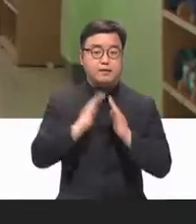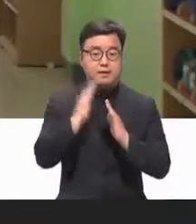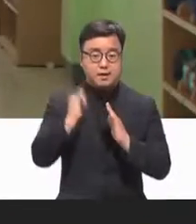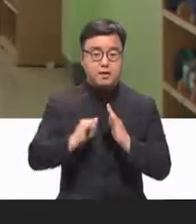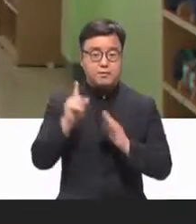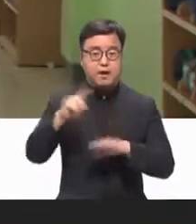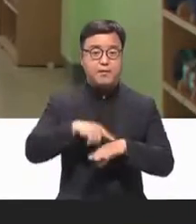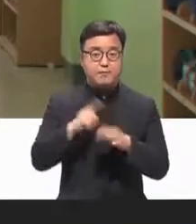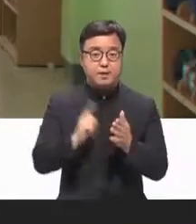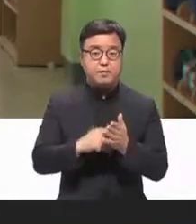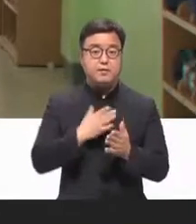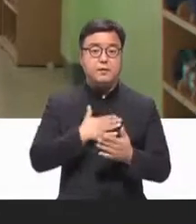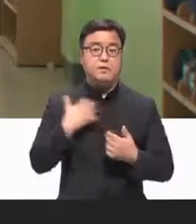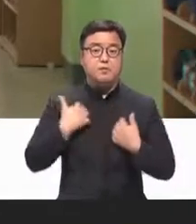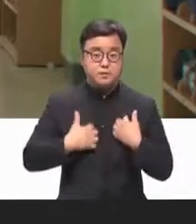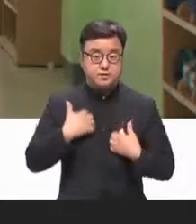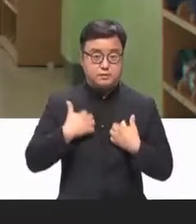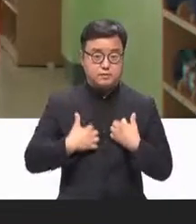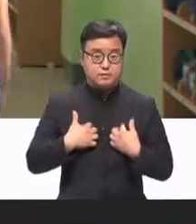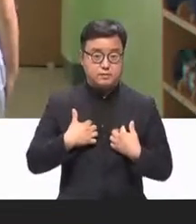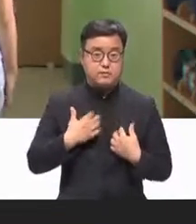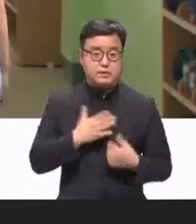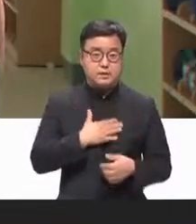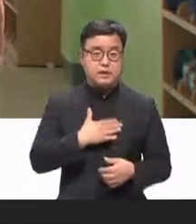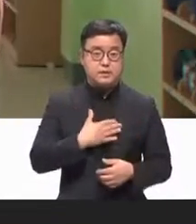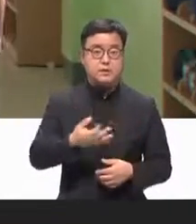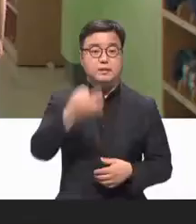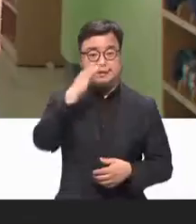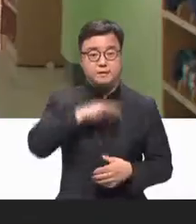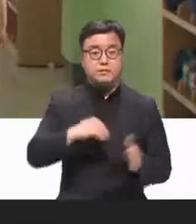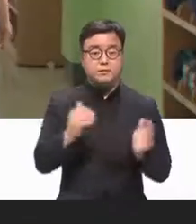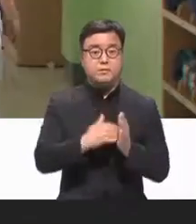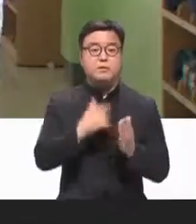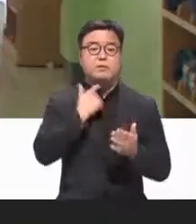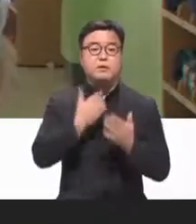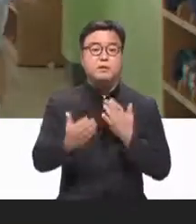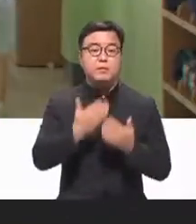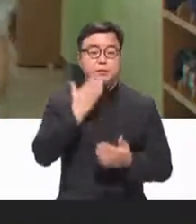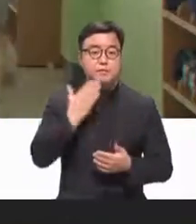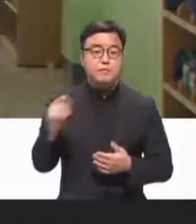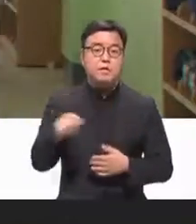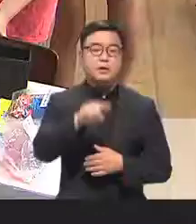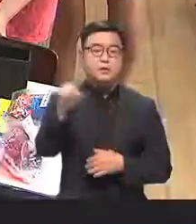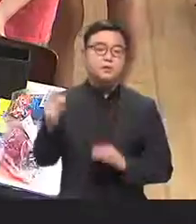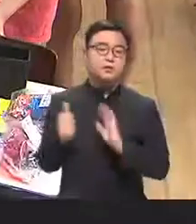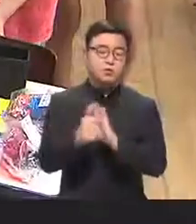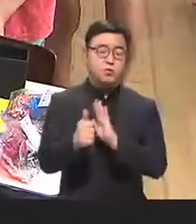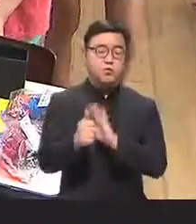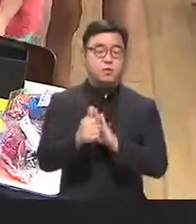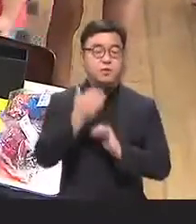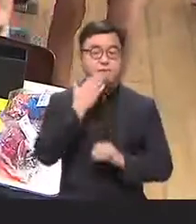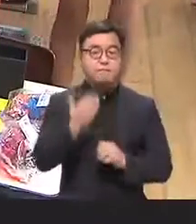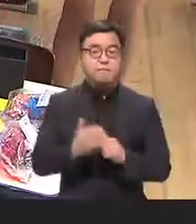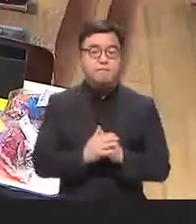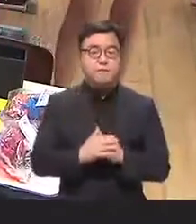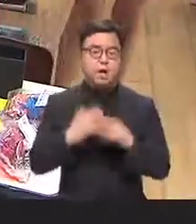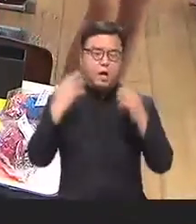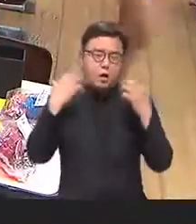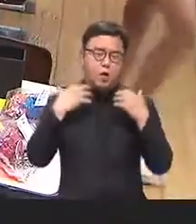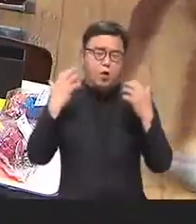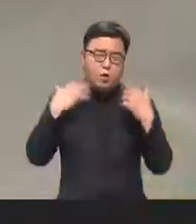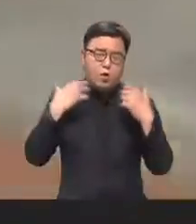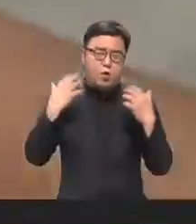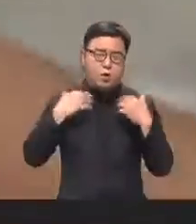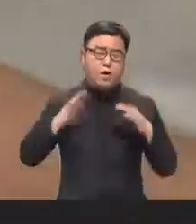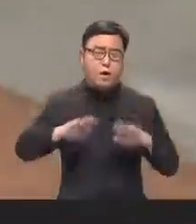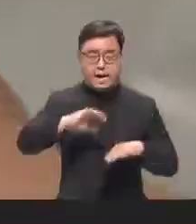마음이라서 나도 즐겁고 나한테도 이득이 있고 체험하고 그들도 도울 수 있는. 무더운 여름.